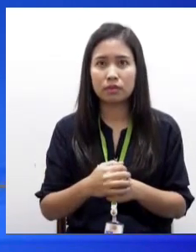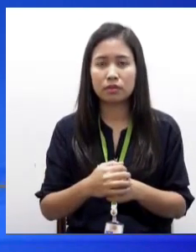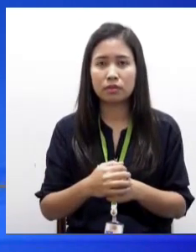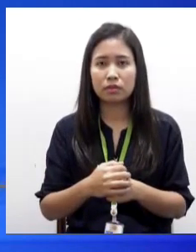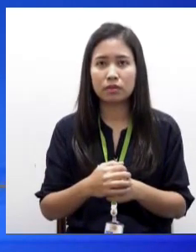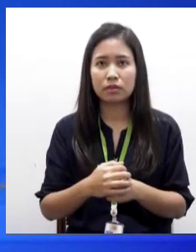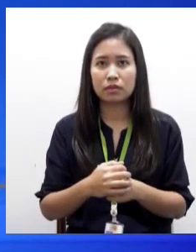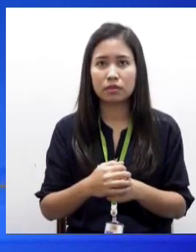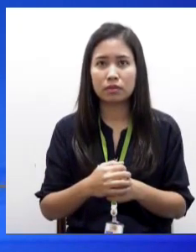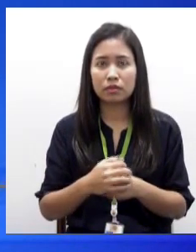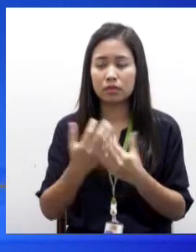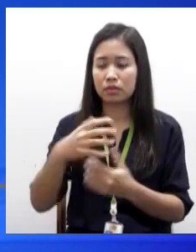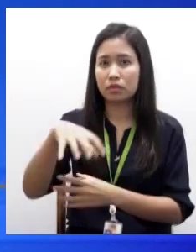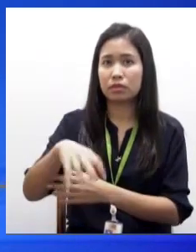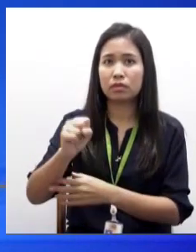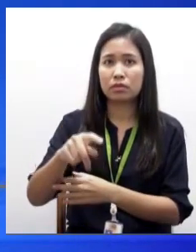ประเทศอาเซียนนะครับอีกหนึ่งข้อมูลครับที่เป็นข้อมูลที่ทางคณะทำงานของทีมงานศพอส.